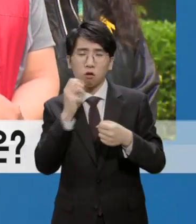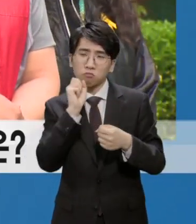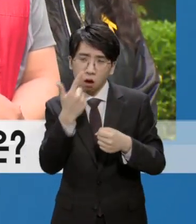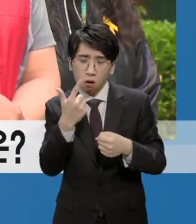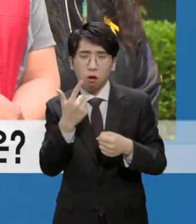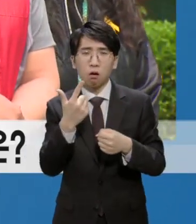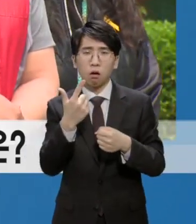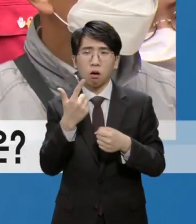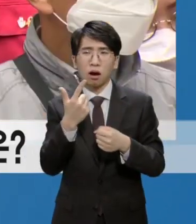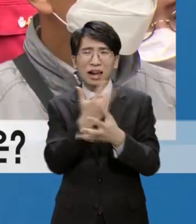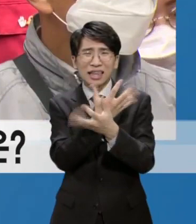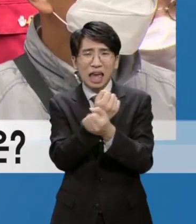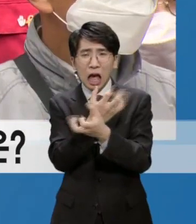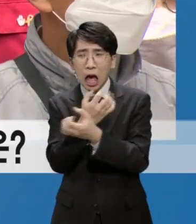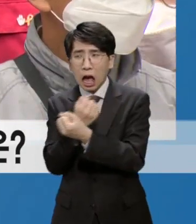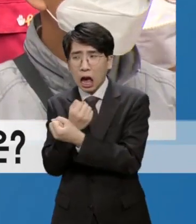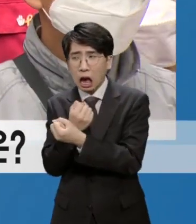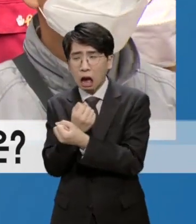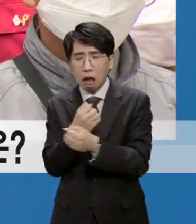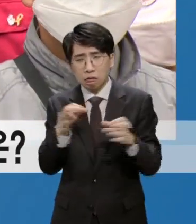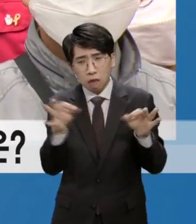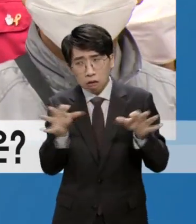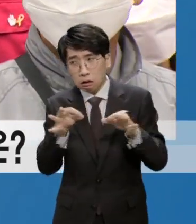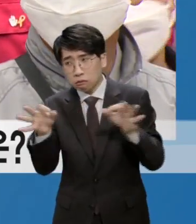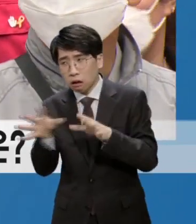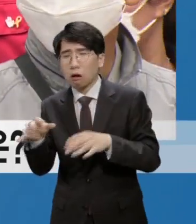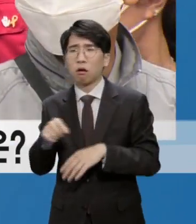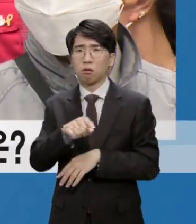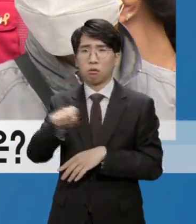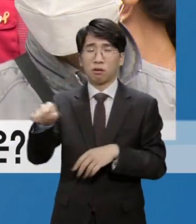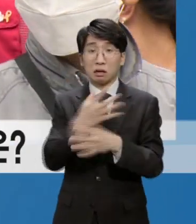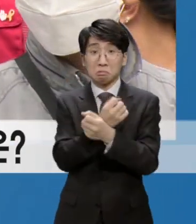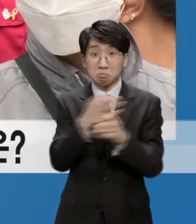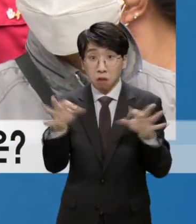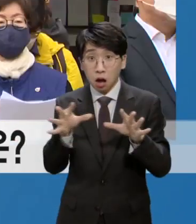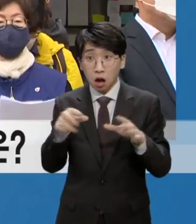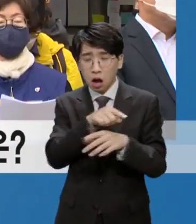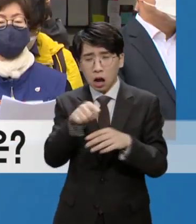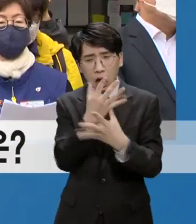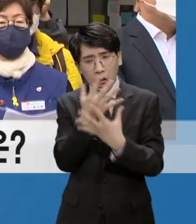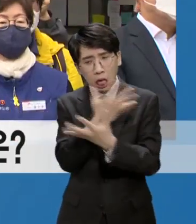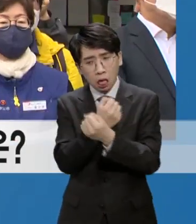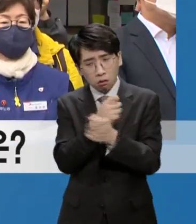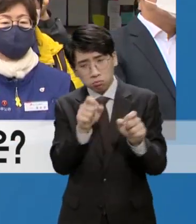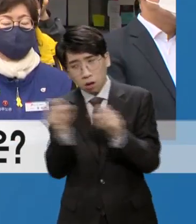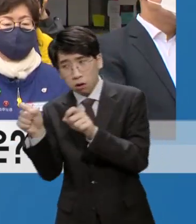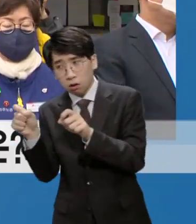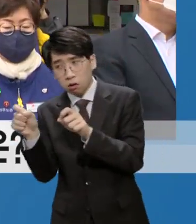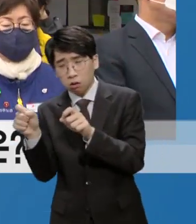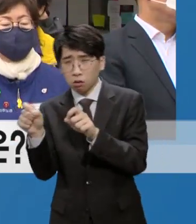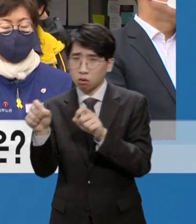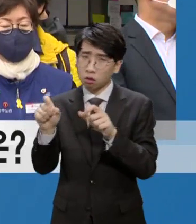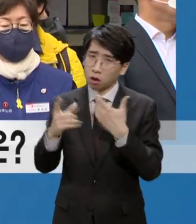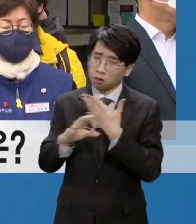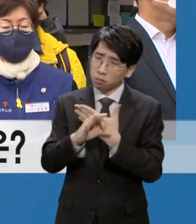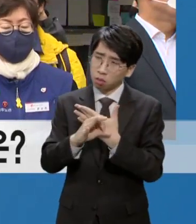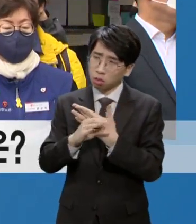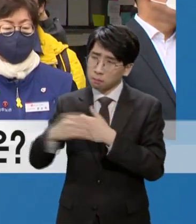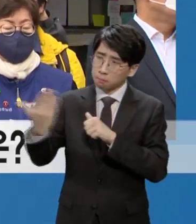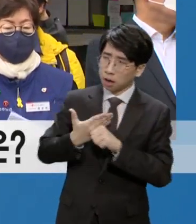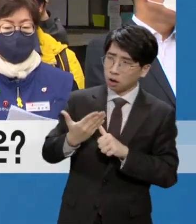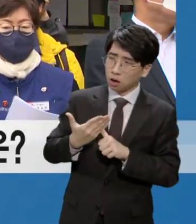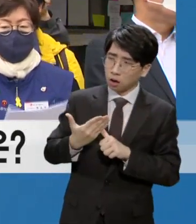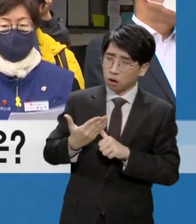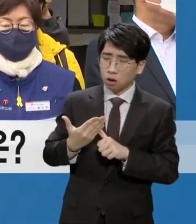6개월 단위 이런 초단기 계약을 하고 있거든요. 네. 그러면 계약이 연장될지 아니면은 그냥 계약 갱신이